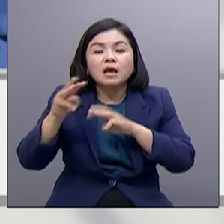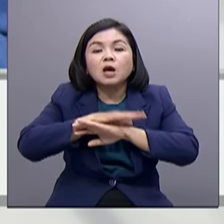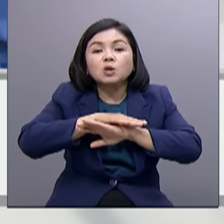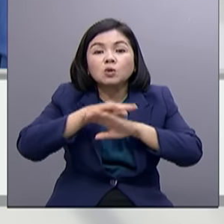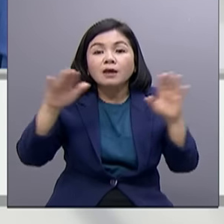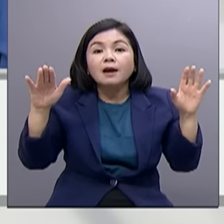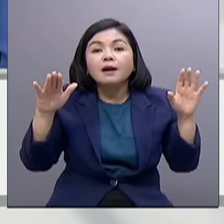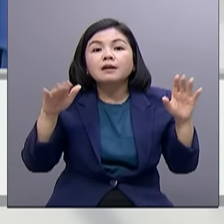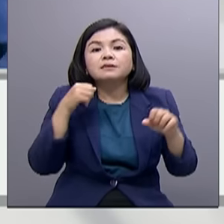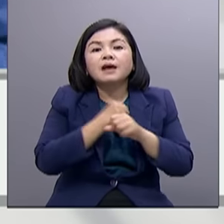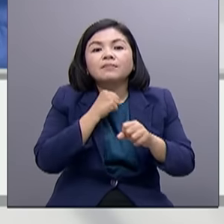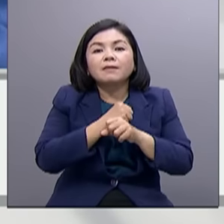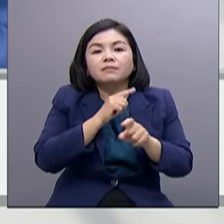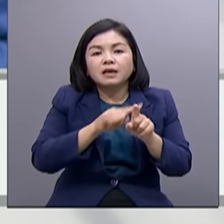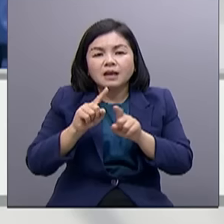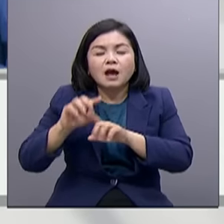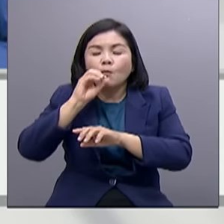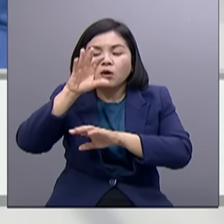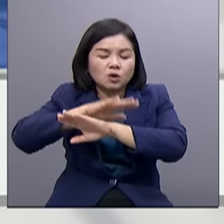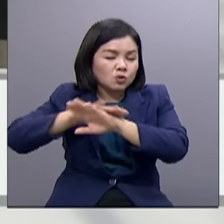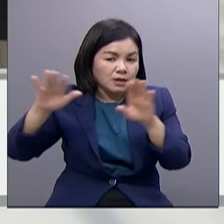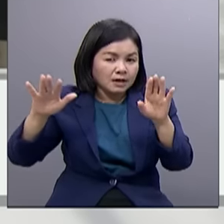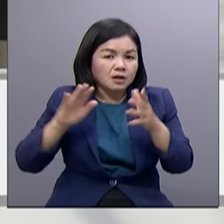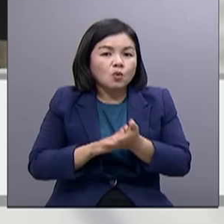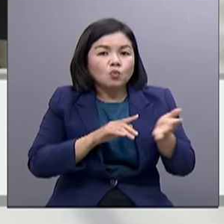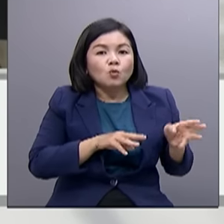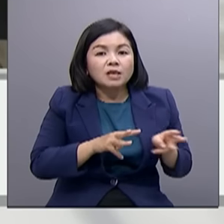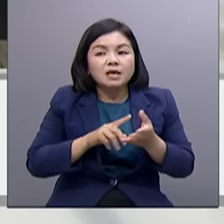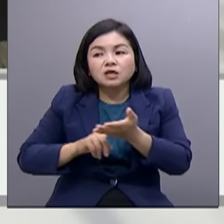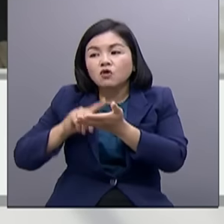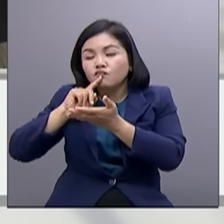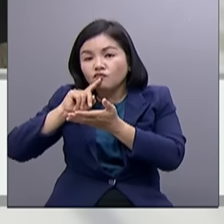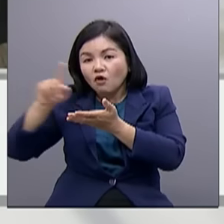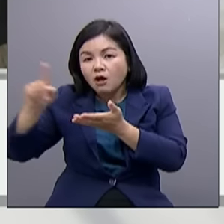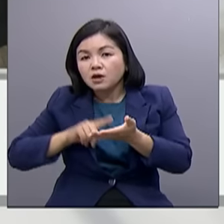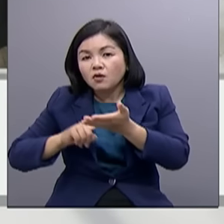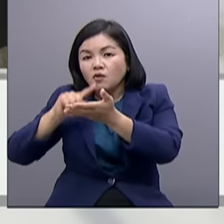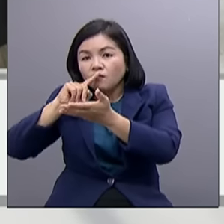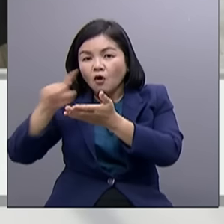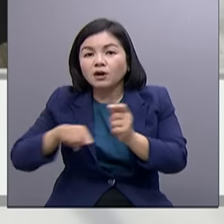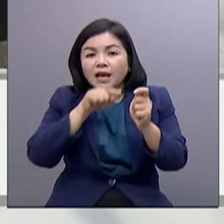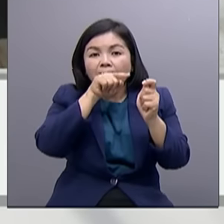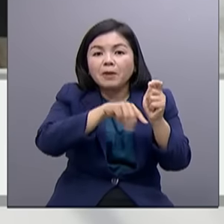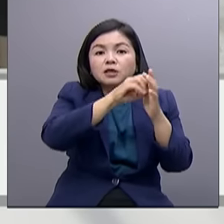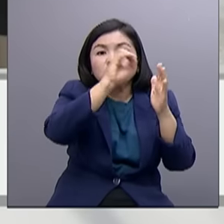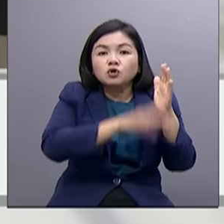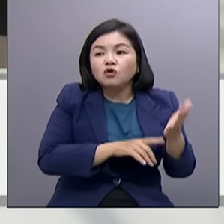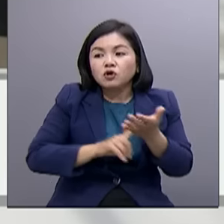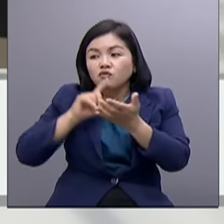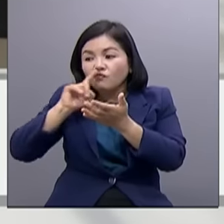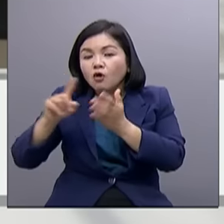ว่าให้เลิกทำในลักษณะนี้เสียค่ะแต่ว่าการร้องเรียนโดยสวสอบตกรอบอำเภอมันก็เริ่มขึ้นแล้วเช่นกันนะอย่างเช่นที่